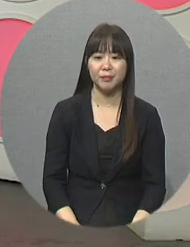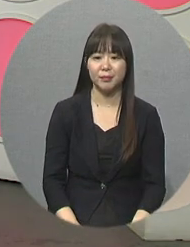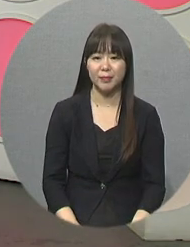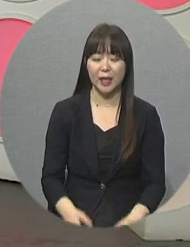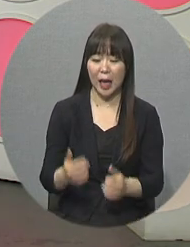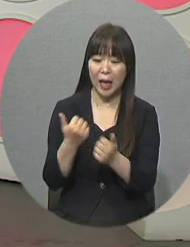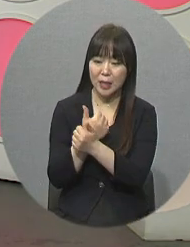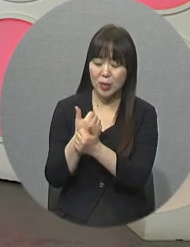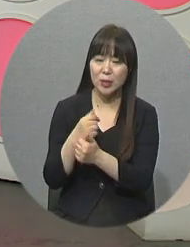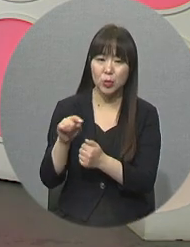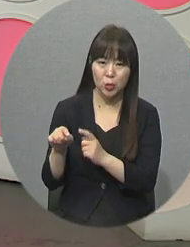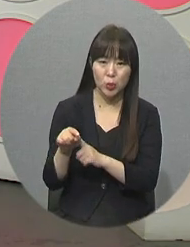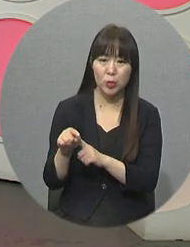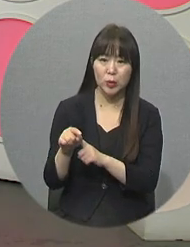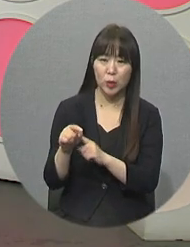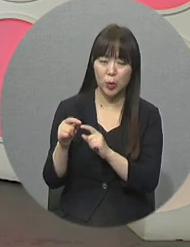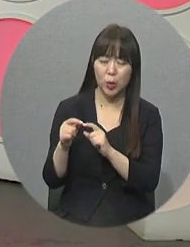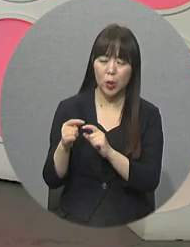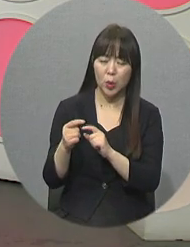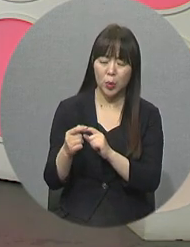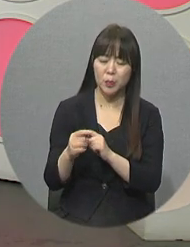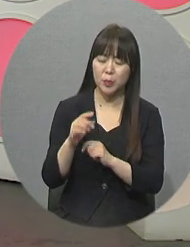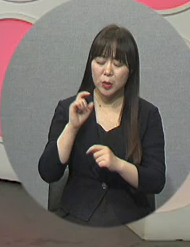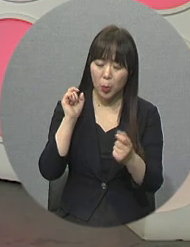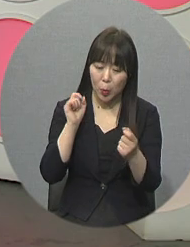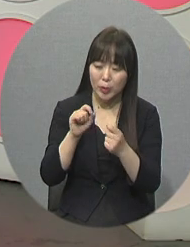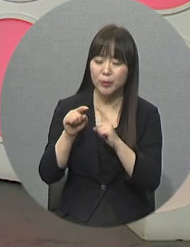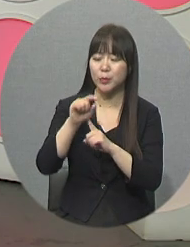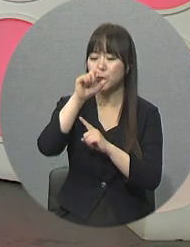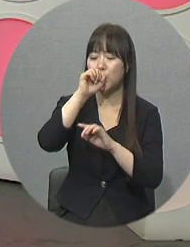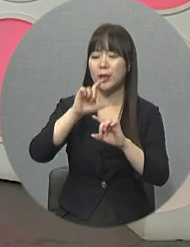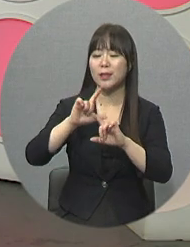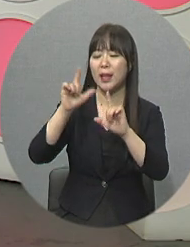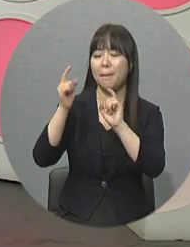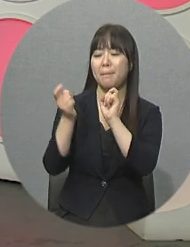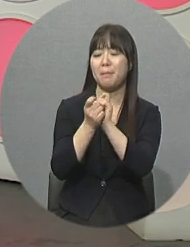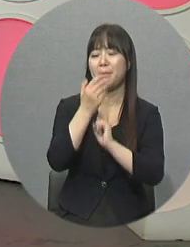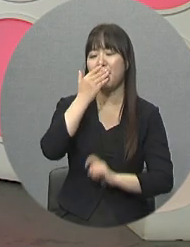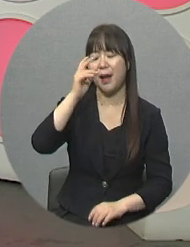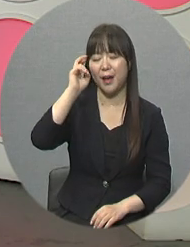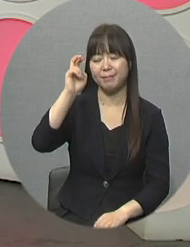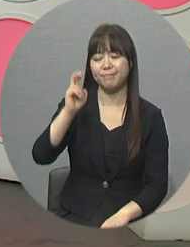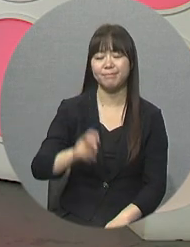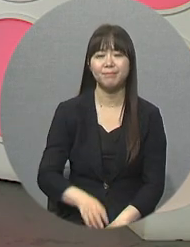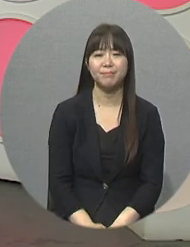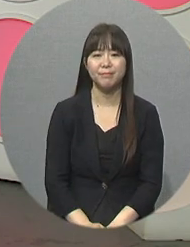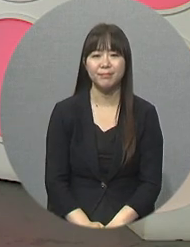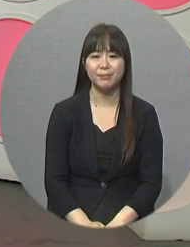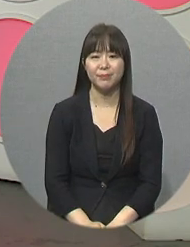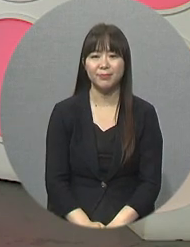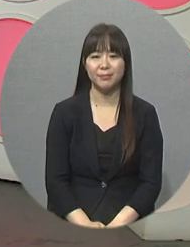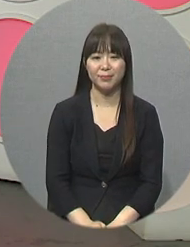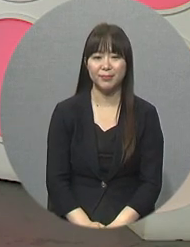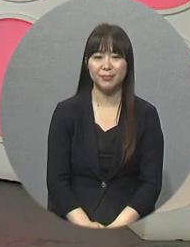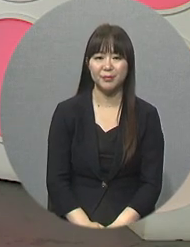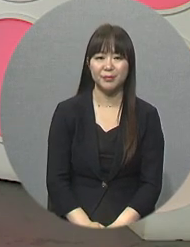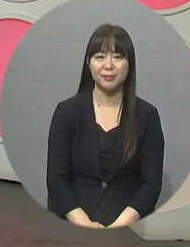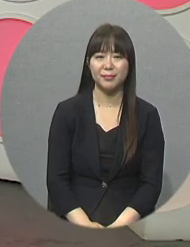아저씨에게도 곧 이렇게 좋은 날이 올 거라 저는 믿습니다. 네,